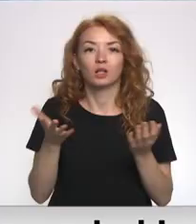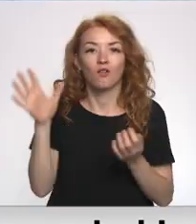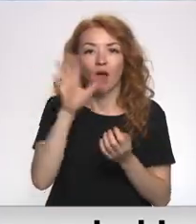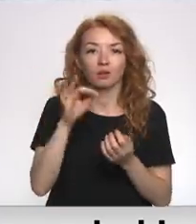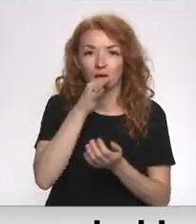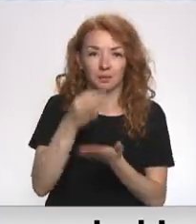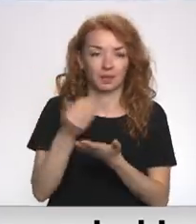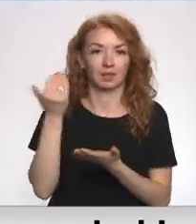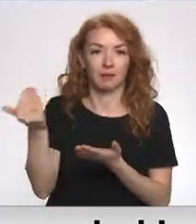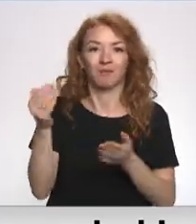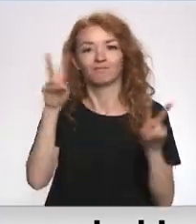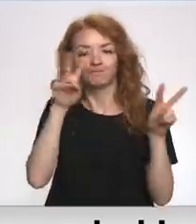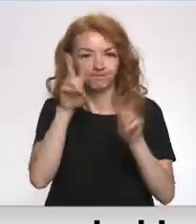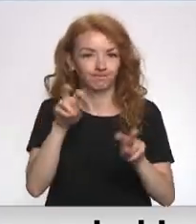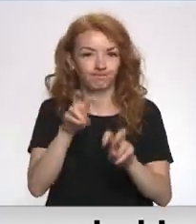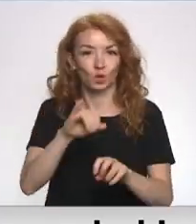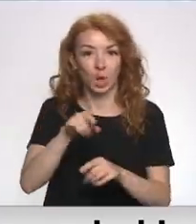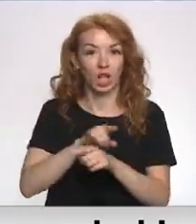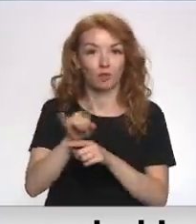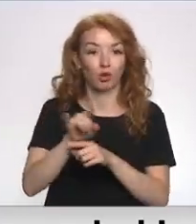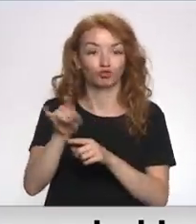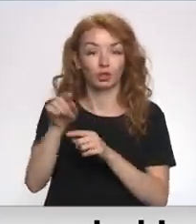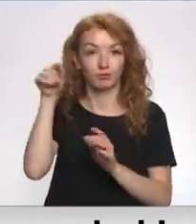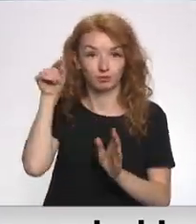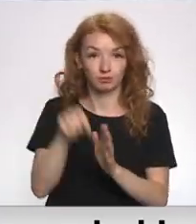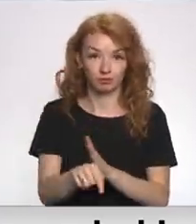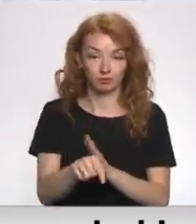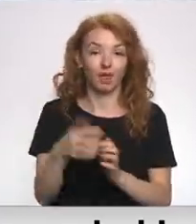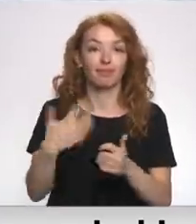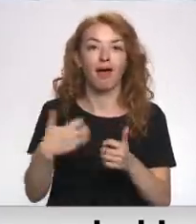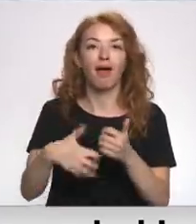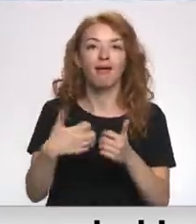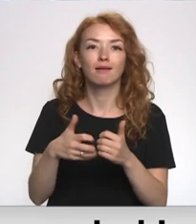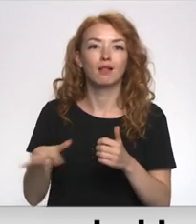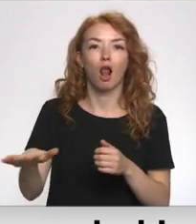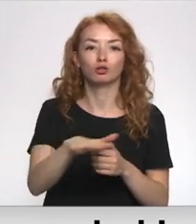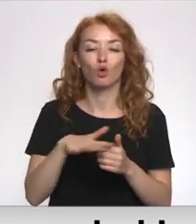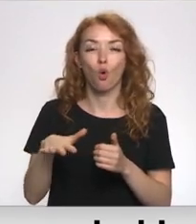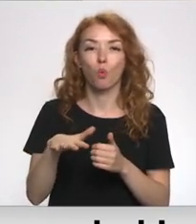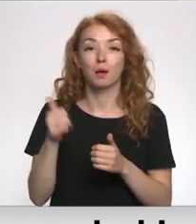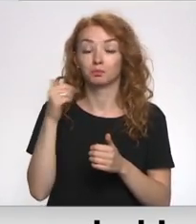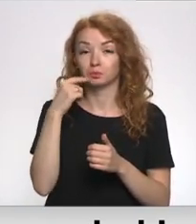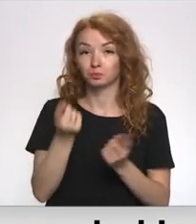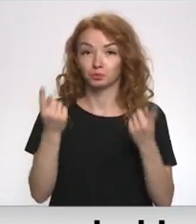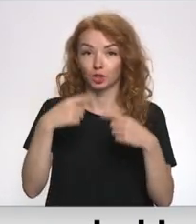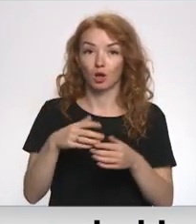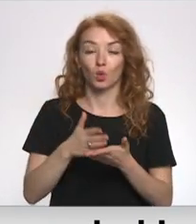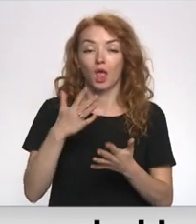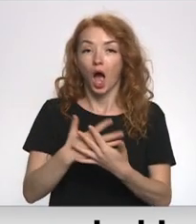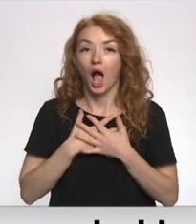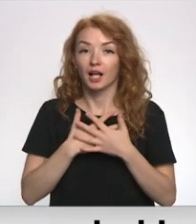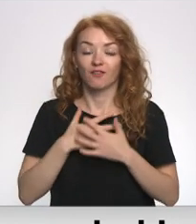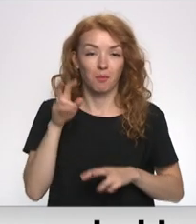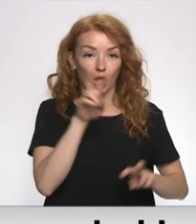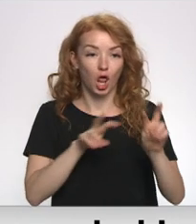būs incidenta izmeklēšana, jo lidmašīna jūrā iegāzās un nogrima neitrālajos ūdeņos. Šobrīd notiek aktīvie meklēšanas